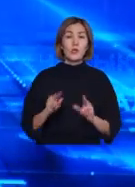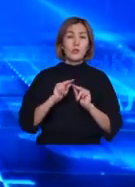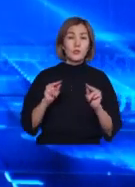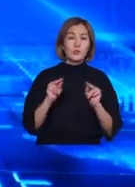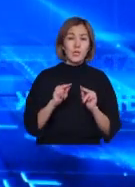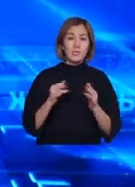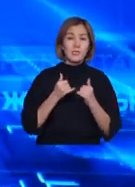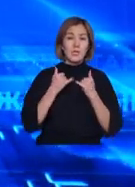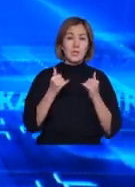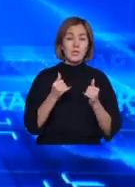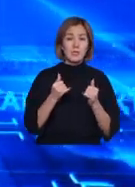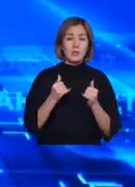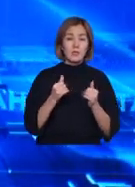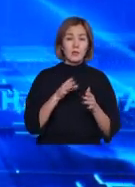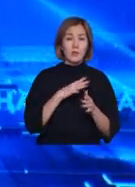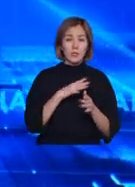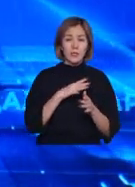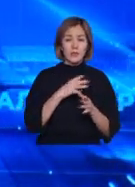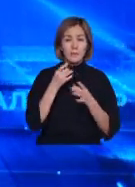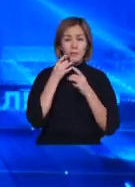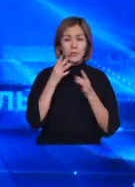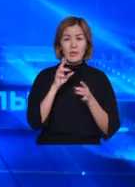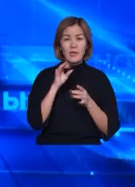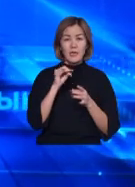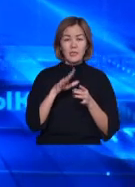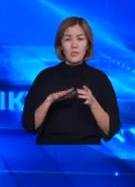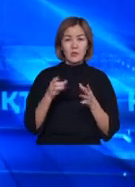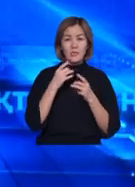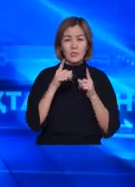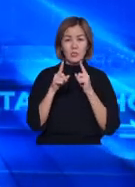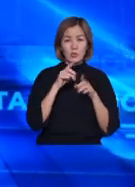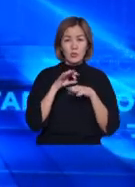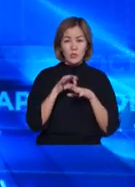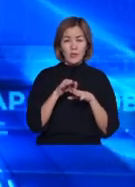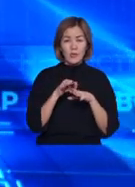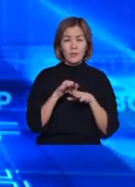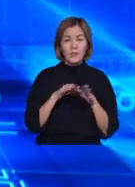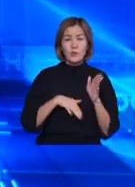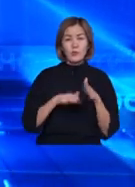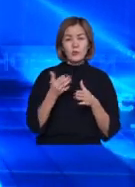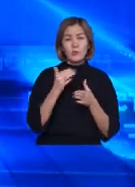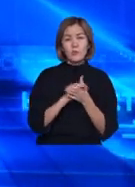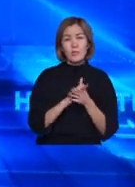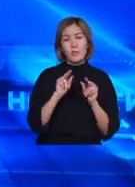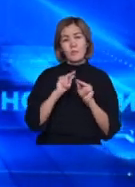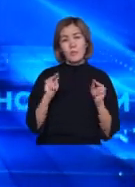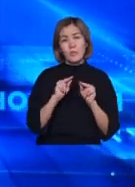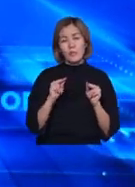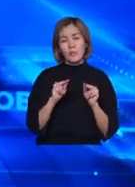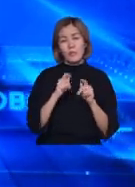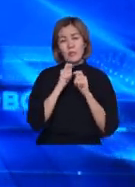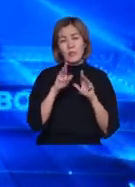Улагатты устаздар улыкталды. Мерекеде Каратал ауданында салтанатты жиын өтті. Онда ауданның үздік деп танылған педагог